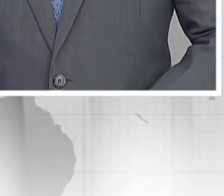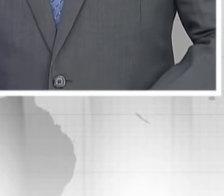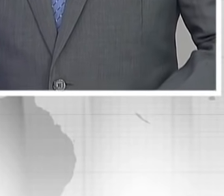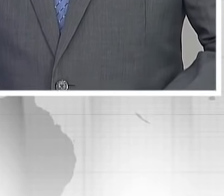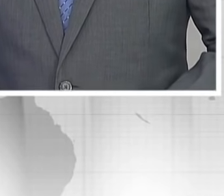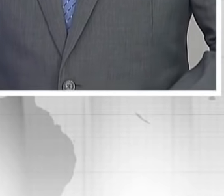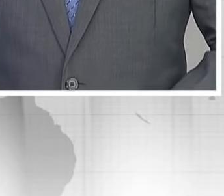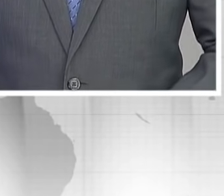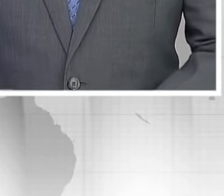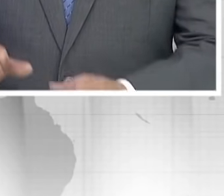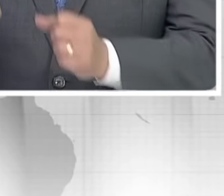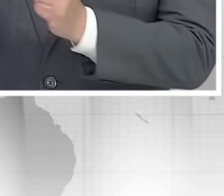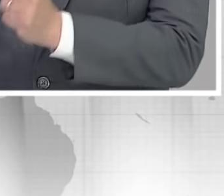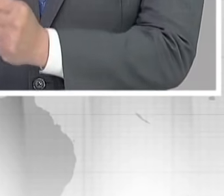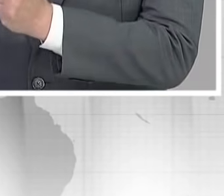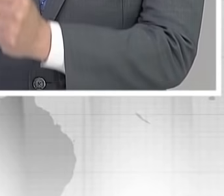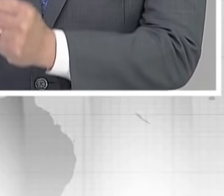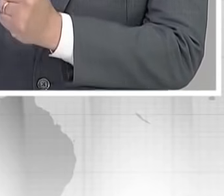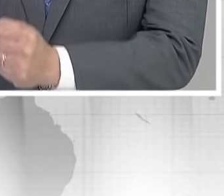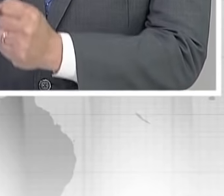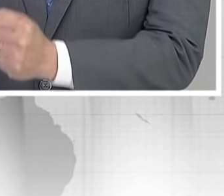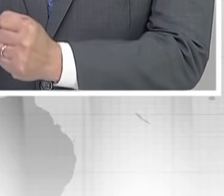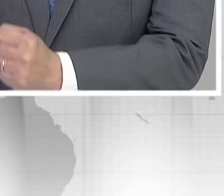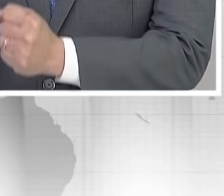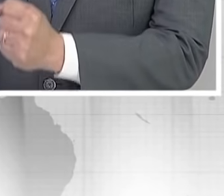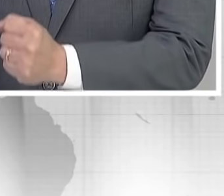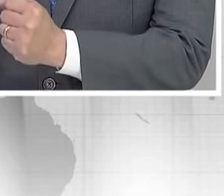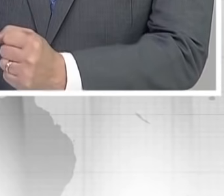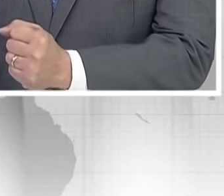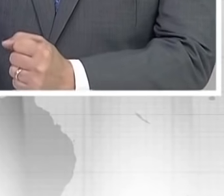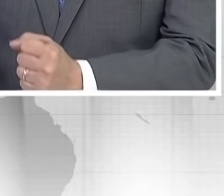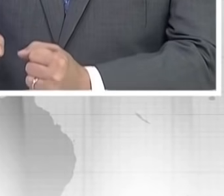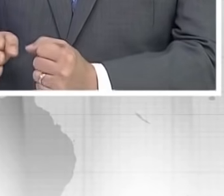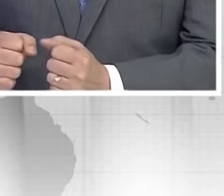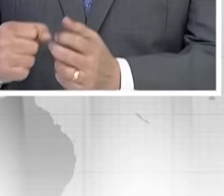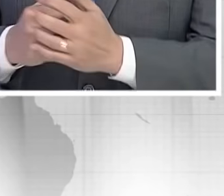eh, pipilitin namin na mapunan yung iyong